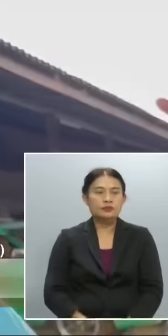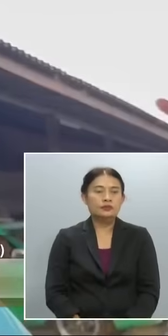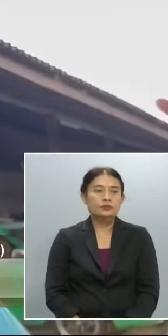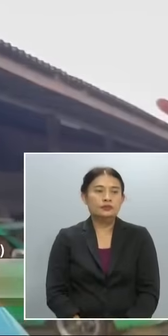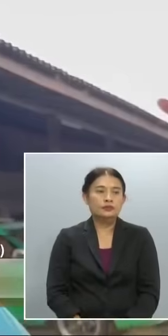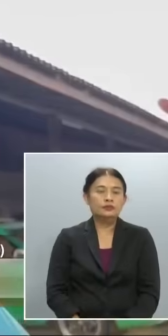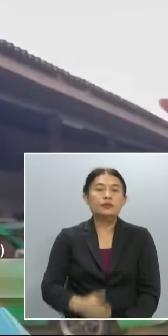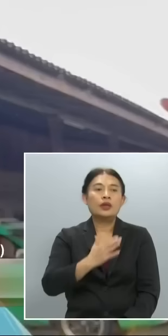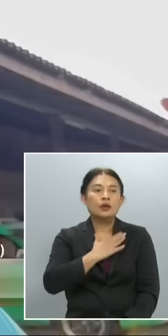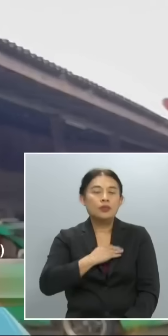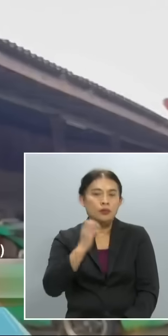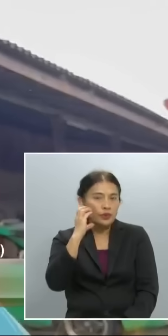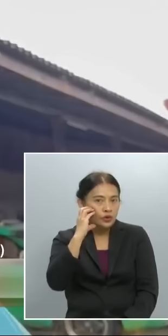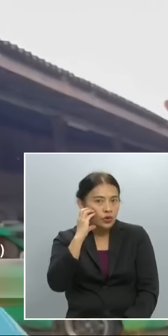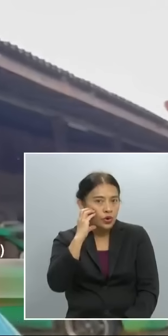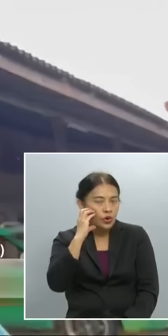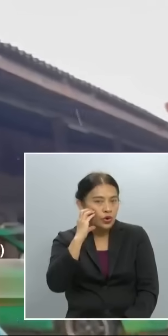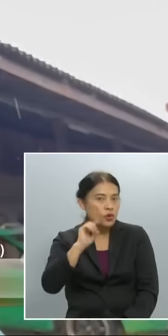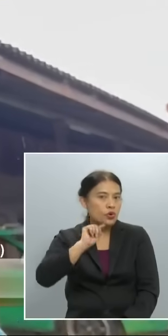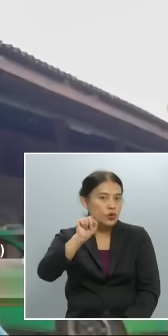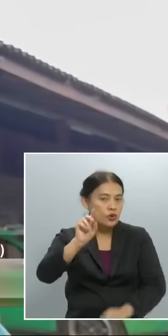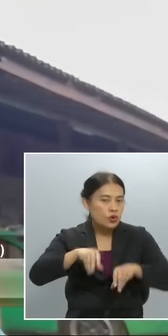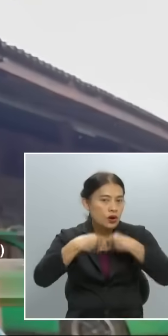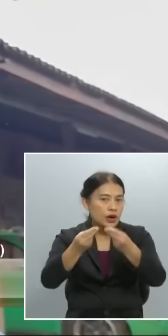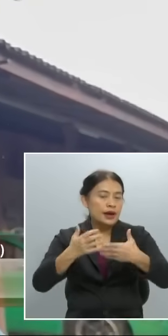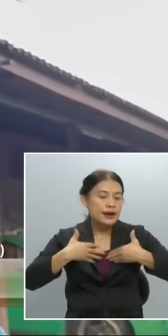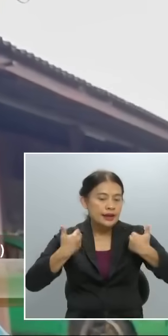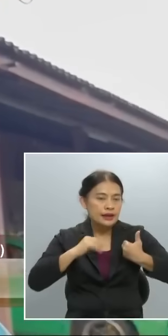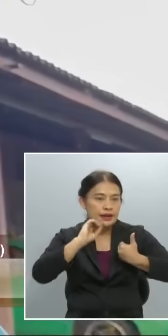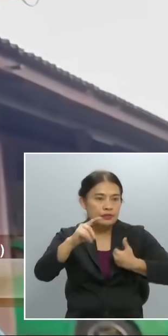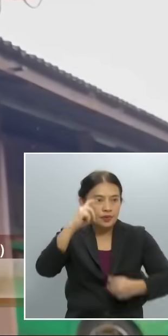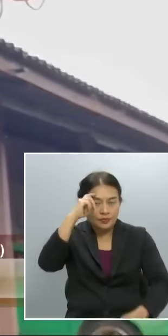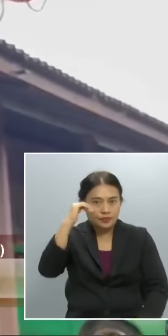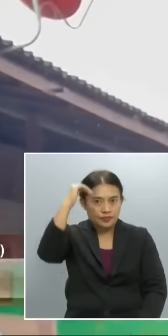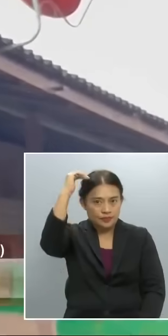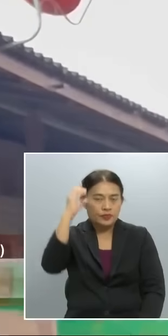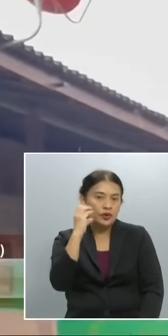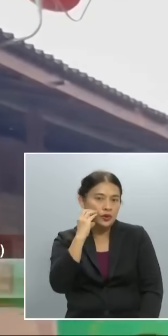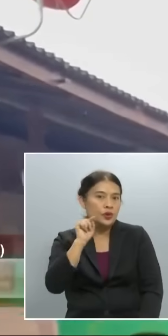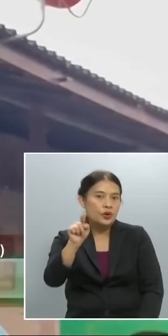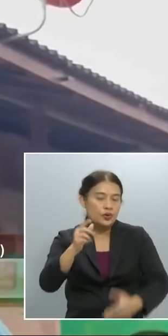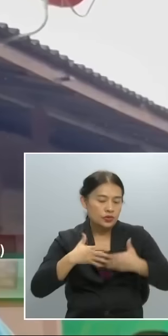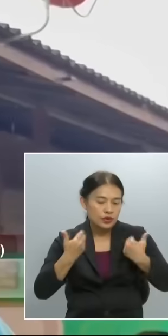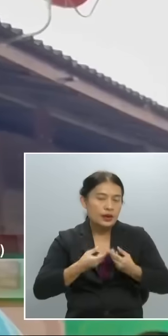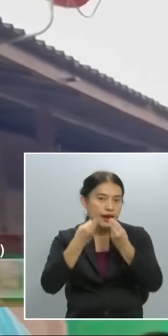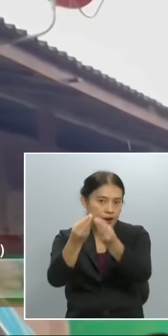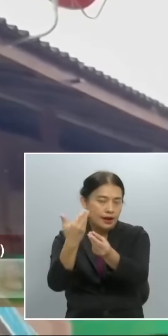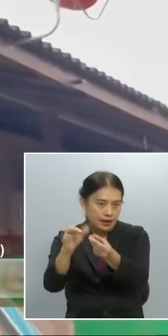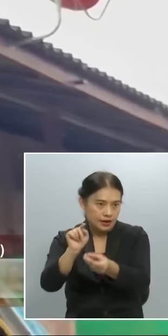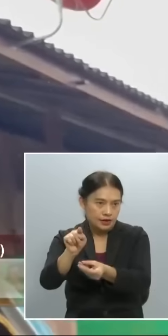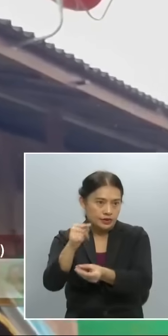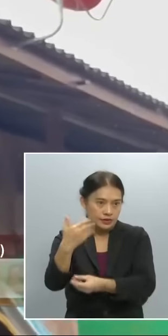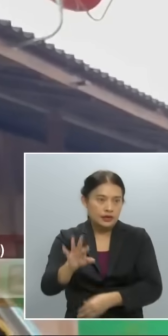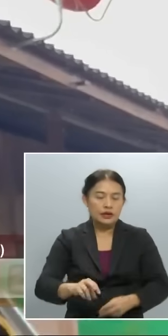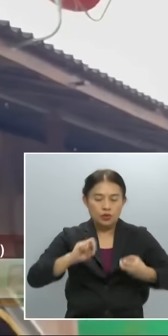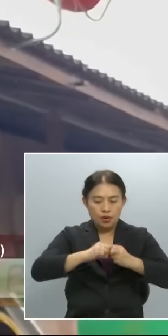ได้โทรศัพท์ไปยินดีกับยืนยันกับคุณเศรษฐาด้วยตัวของผมเองแล้วนะครับแต่ก็ต้องยืนยันว่าวิกฤต